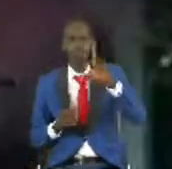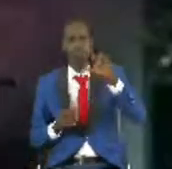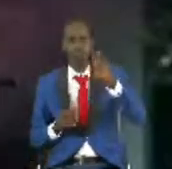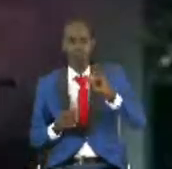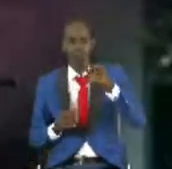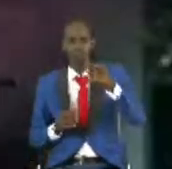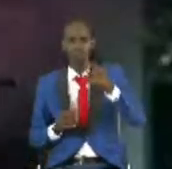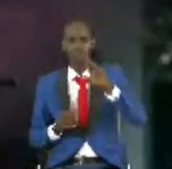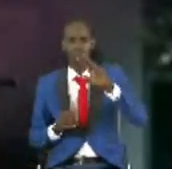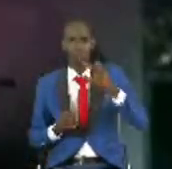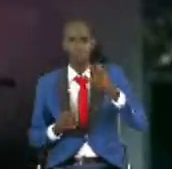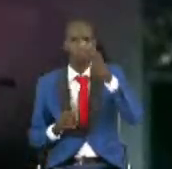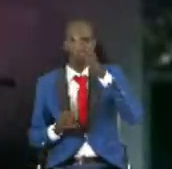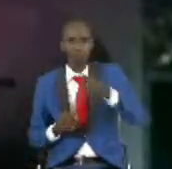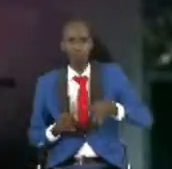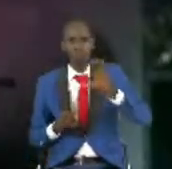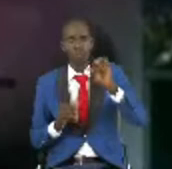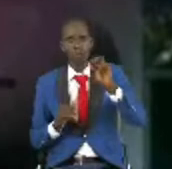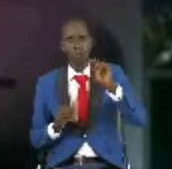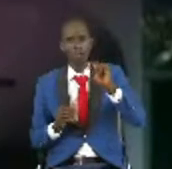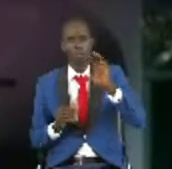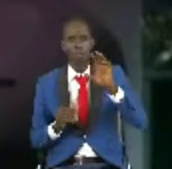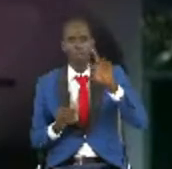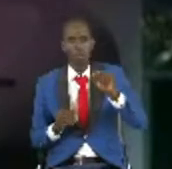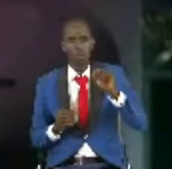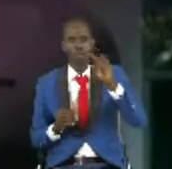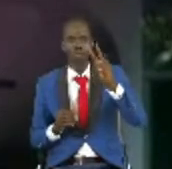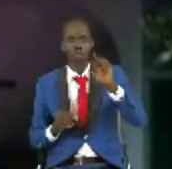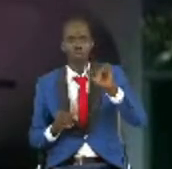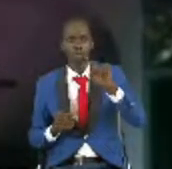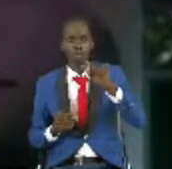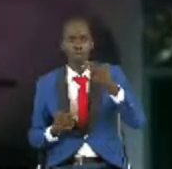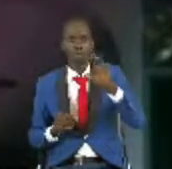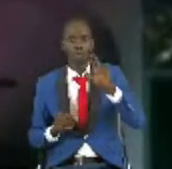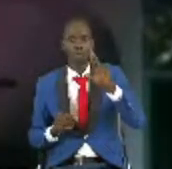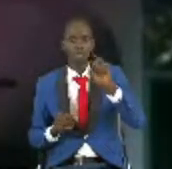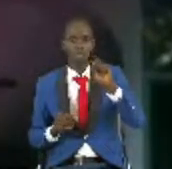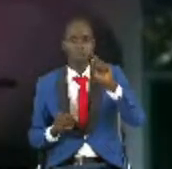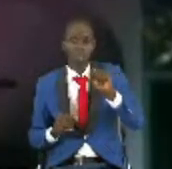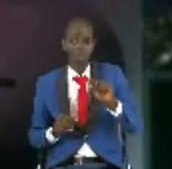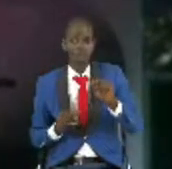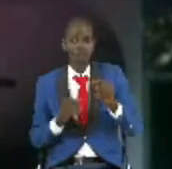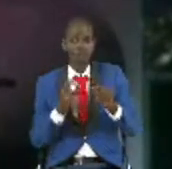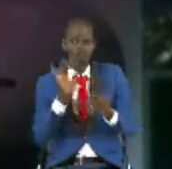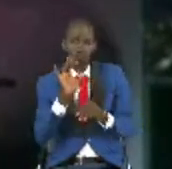aider à croître dans votre nouvelle vie avec le Seigneur.